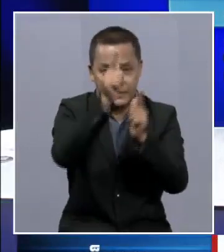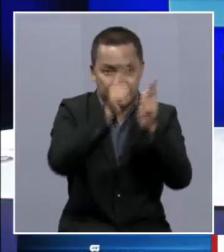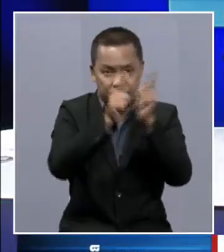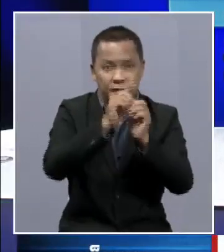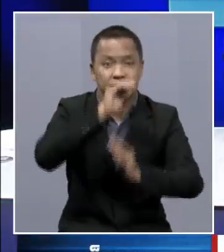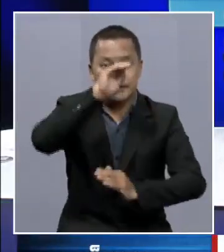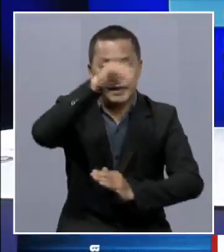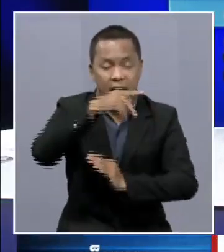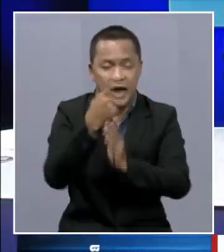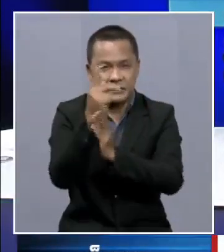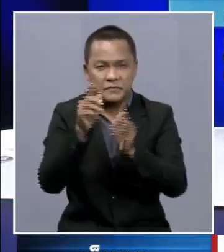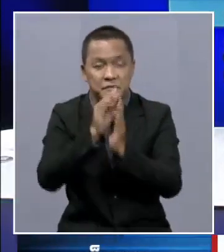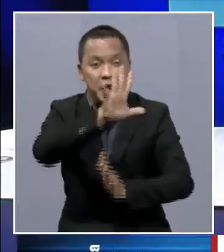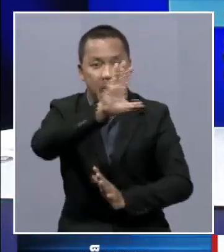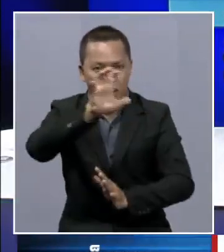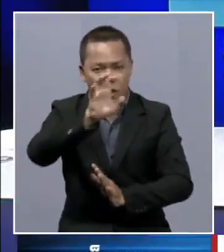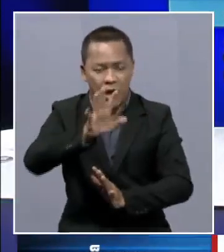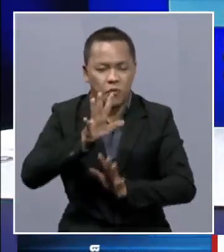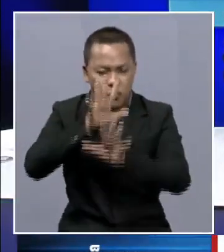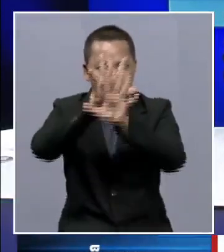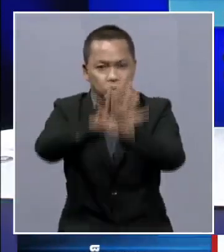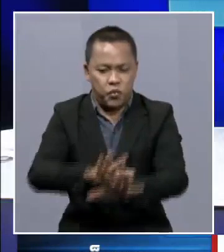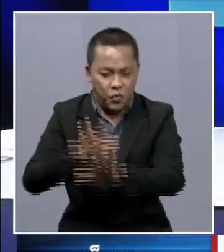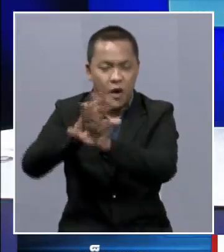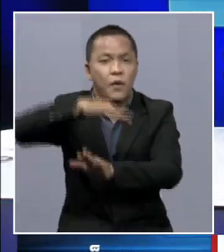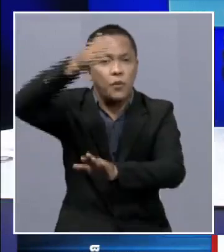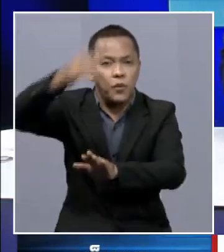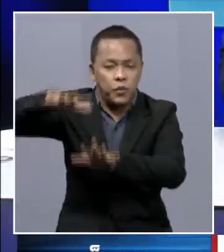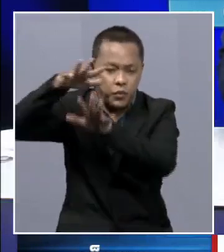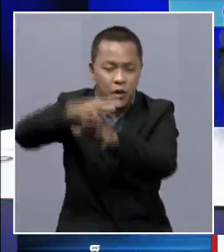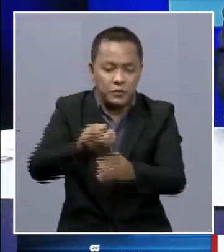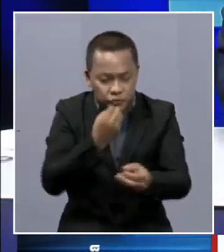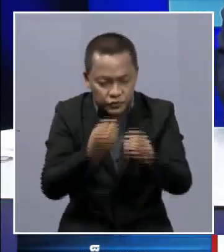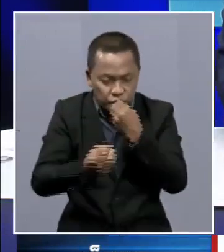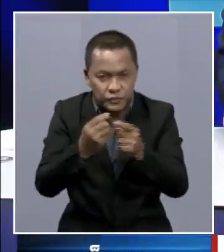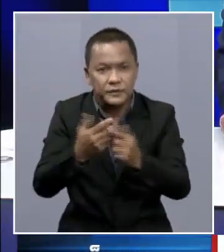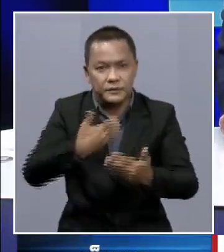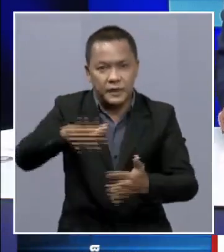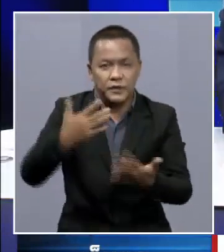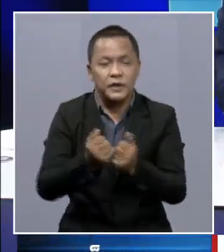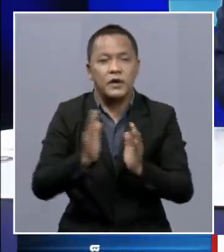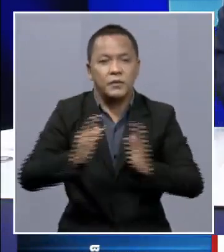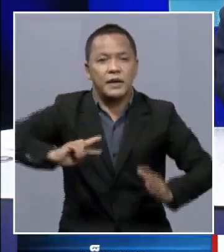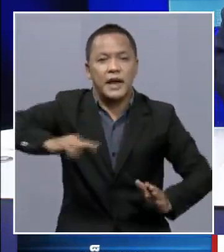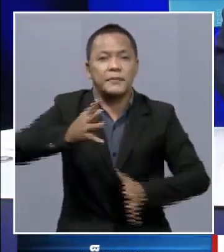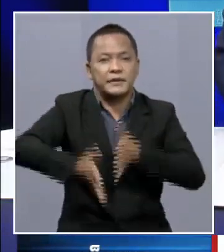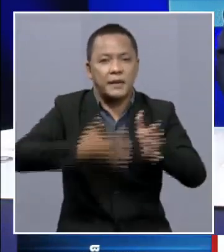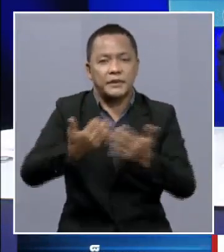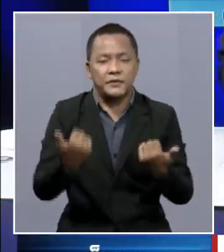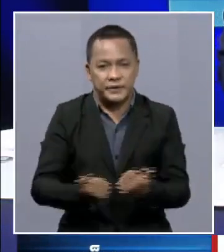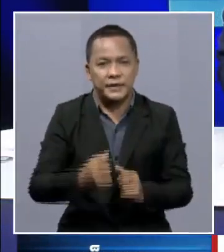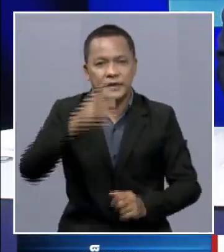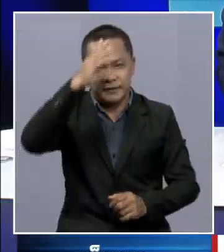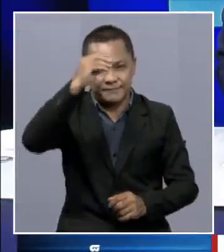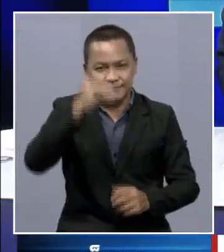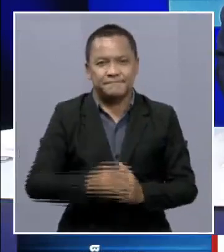่อยครัช้างป่า โห กวา 500 ตัวเลยนะครับอบพยับลงมาจากภูกระดึงมหากนนะครัลาไปดวยภาพนี้นะครัแล้วก็ขอบคอาจาร์ลามภาษามอด้วยนะ